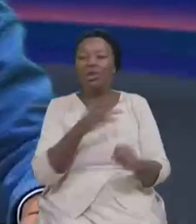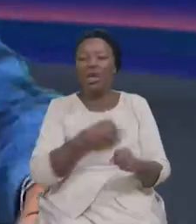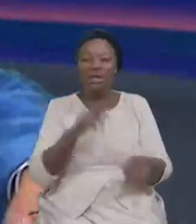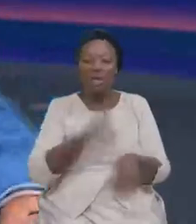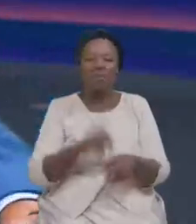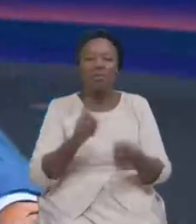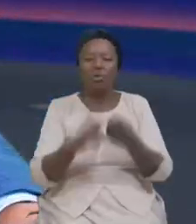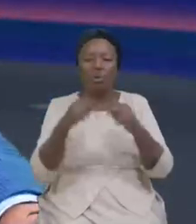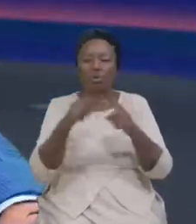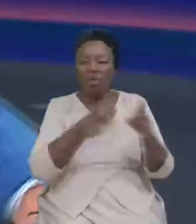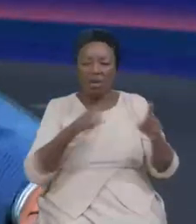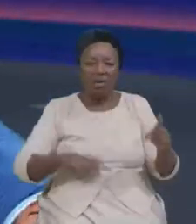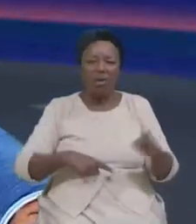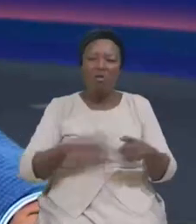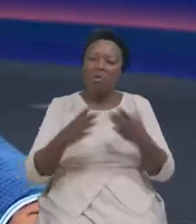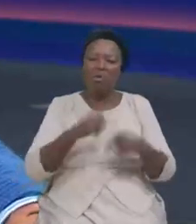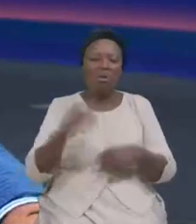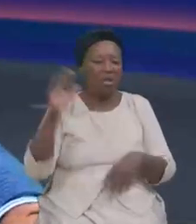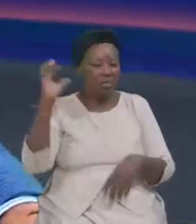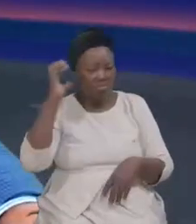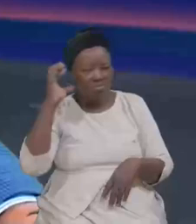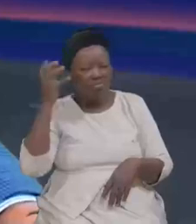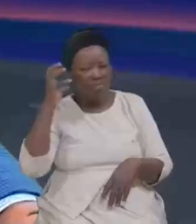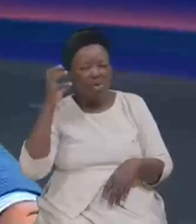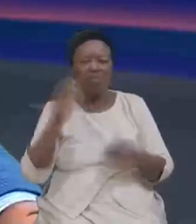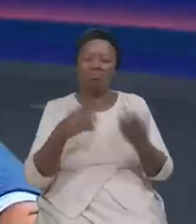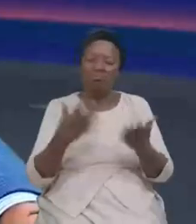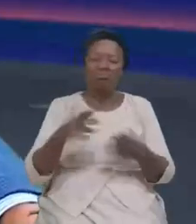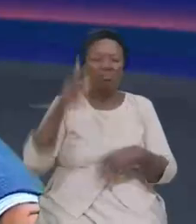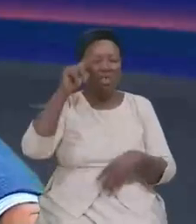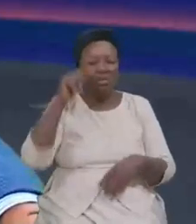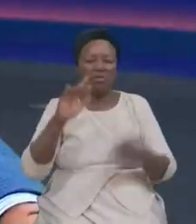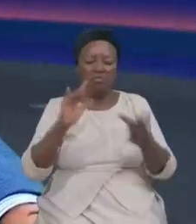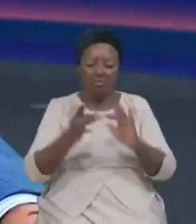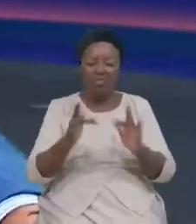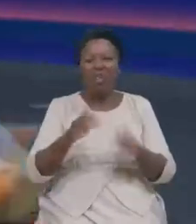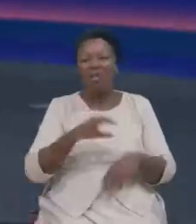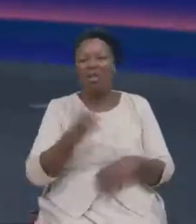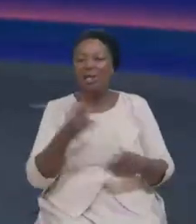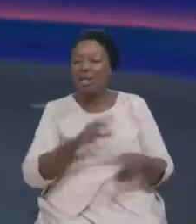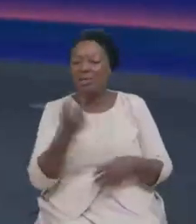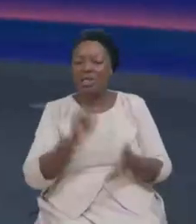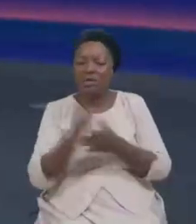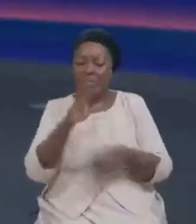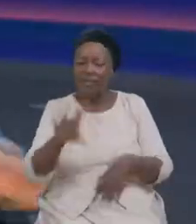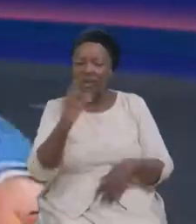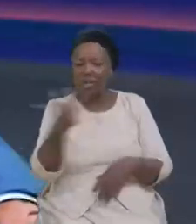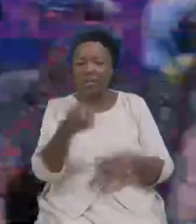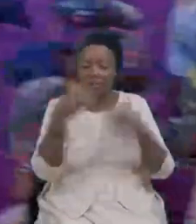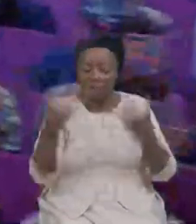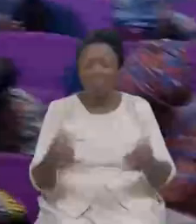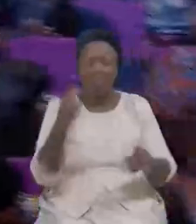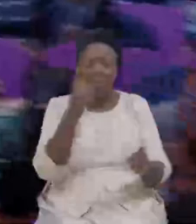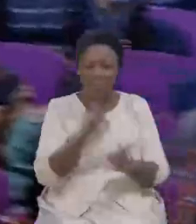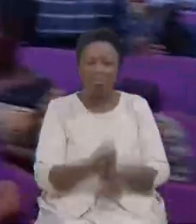main, debout, lève-toi là où tu es, à droite, à gauche, devant, derrière, n'importe où tu te trouves, à la